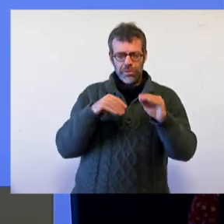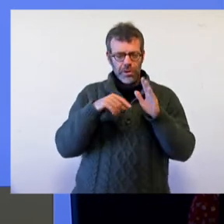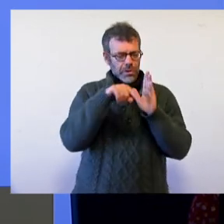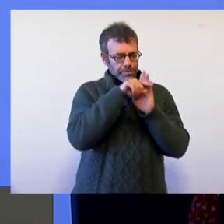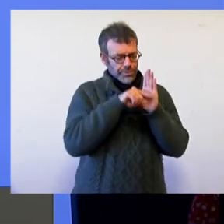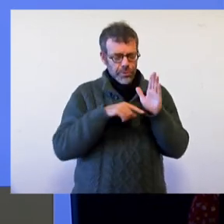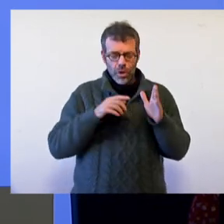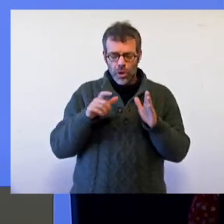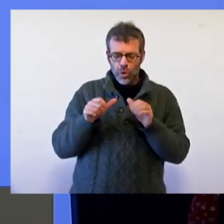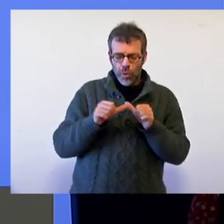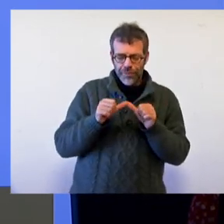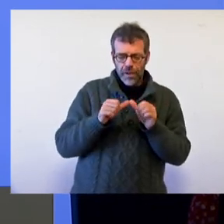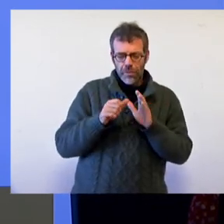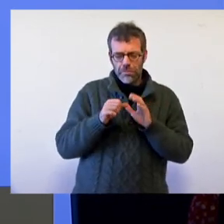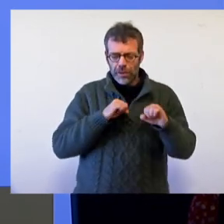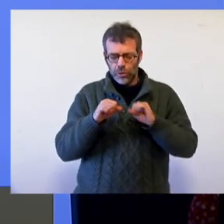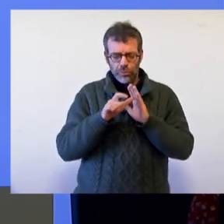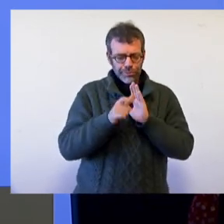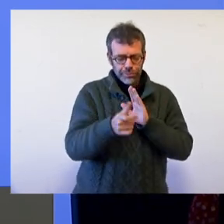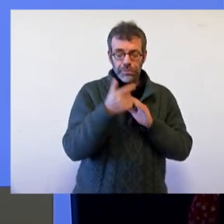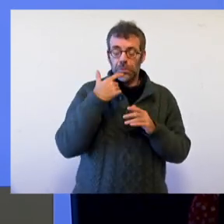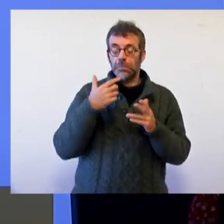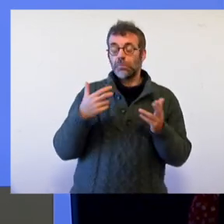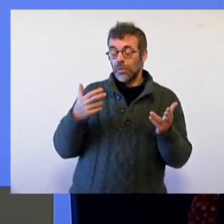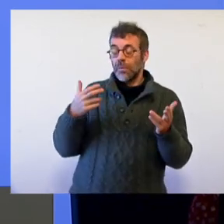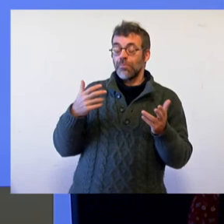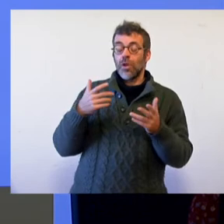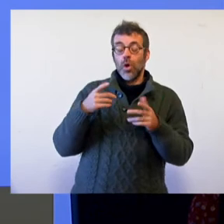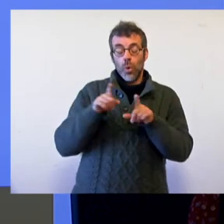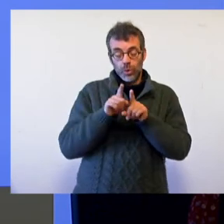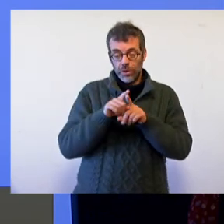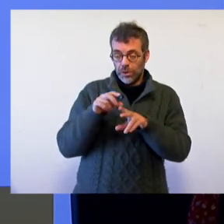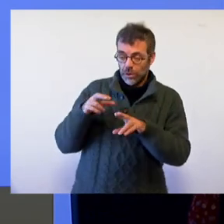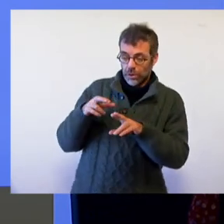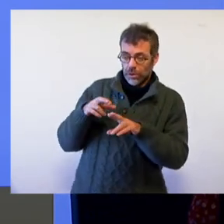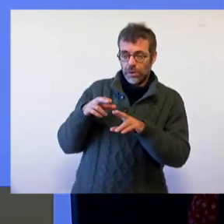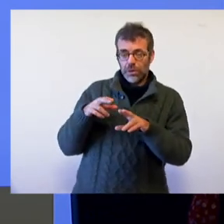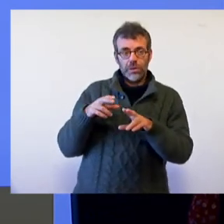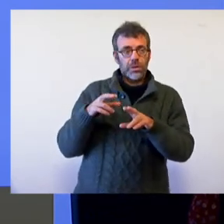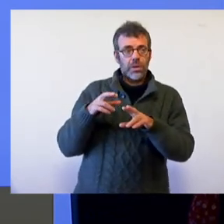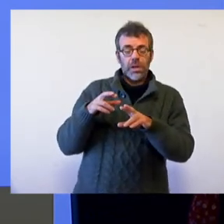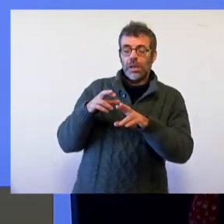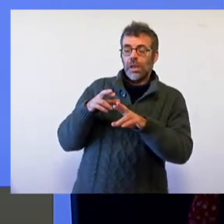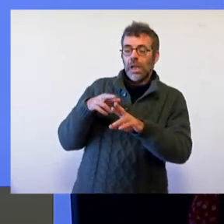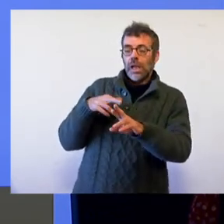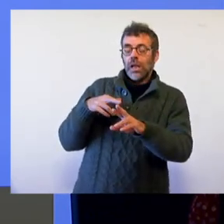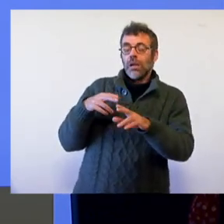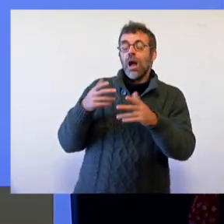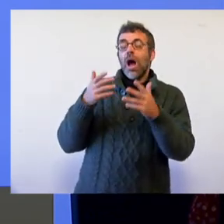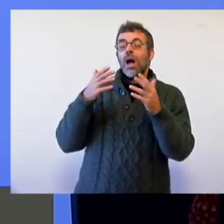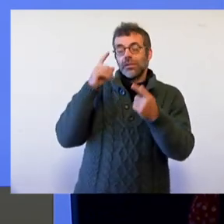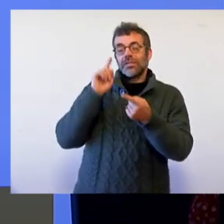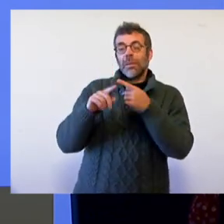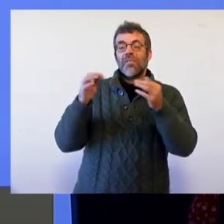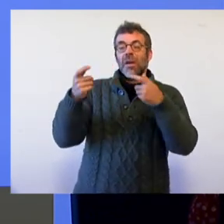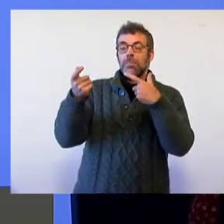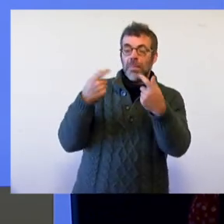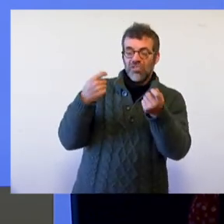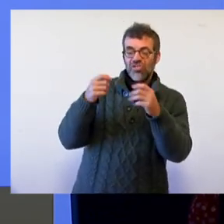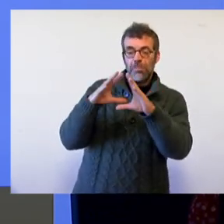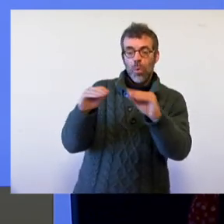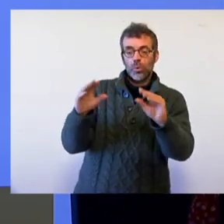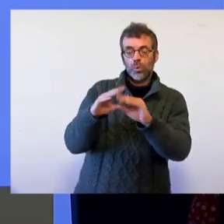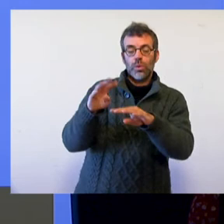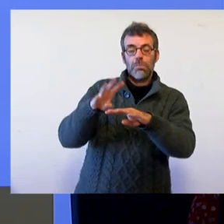réponses de police et de justice sur le marché illégal de la Mausson, parce que nous avons là encore un sujet